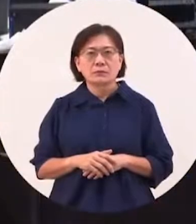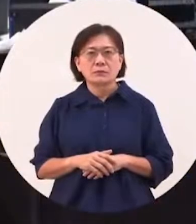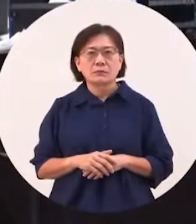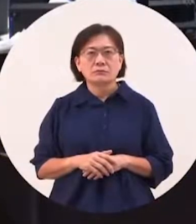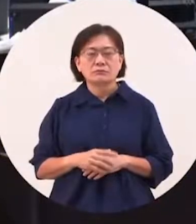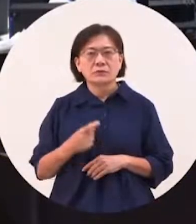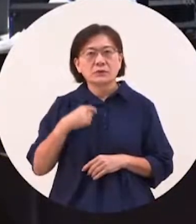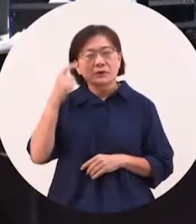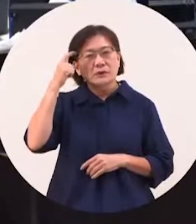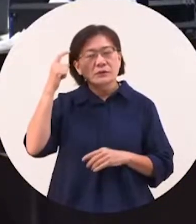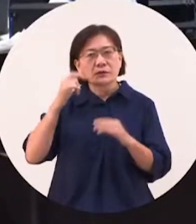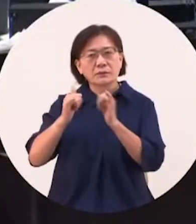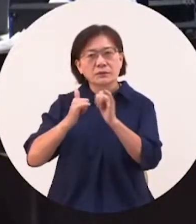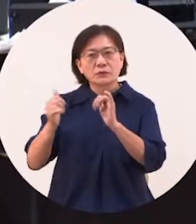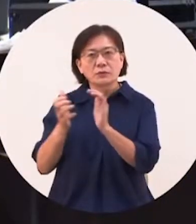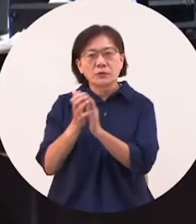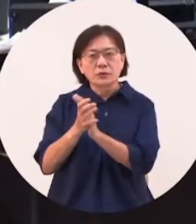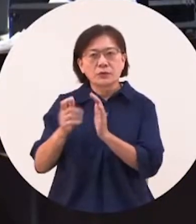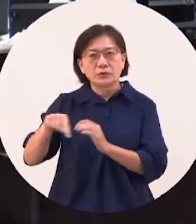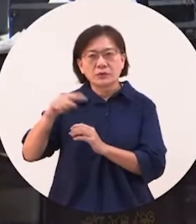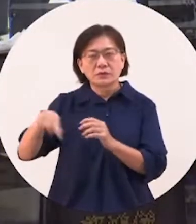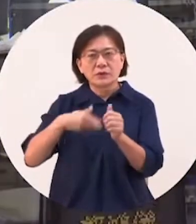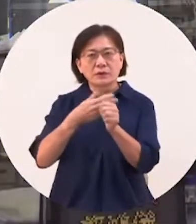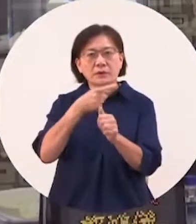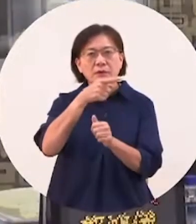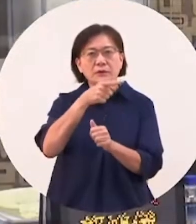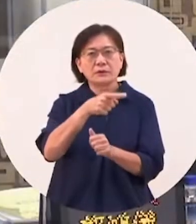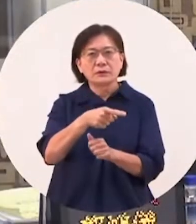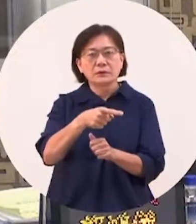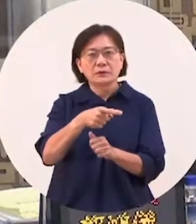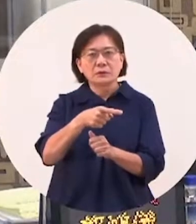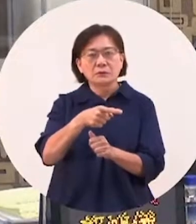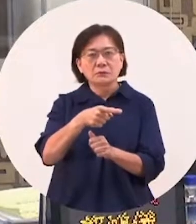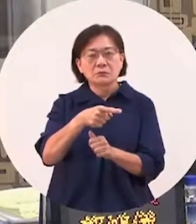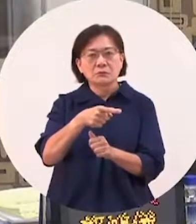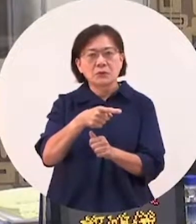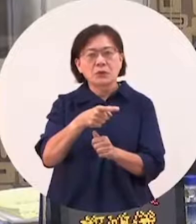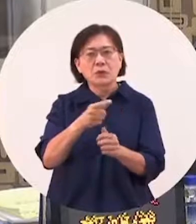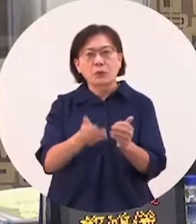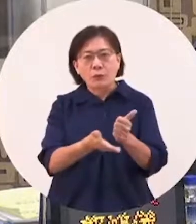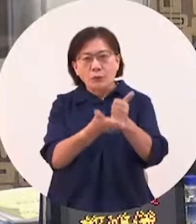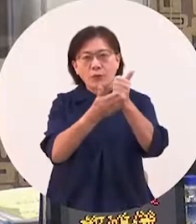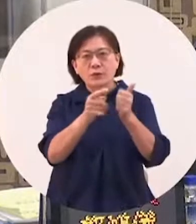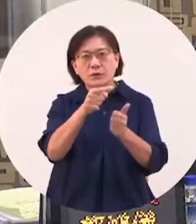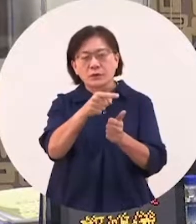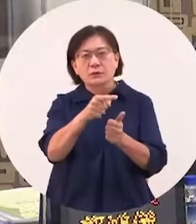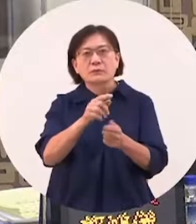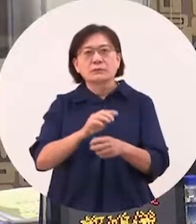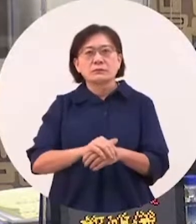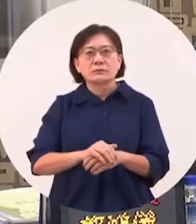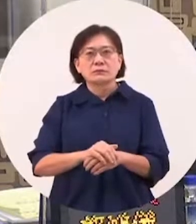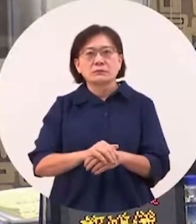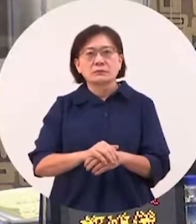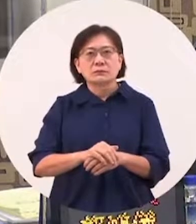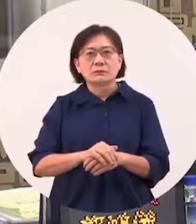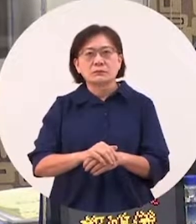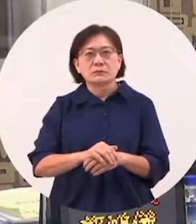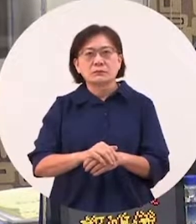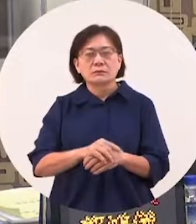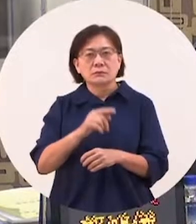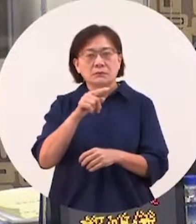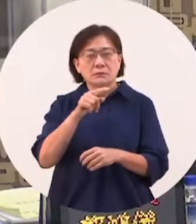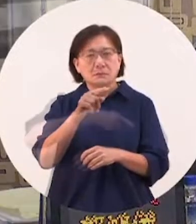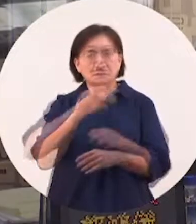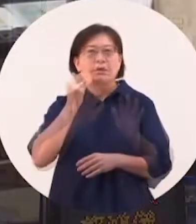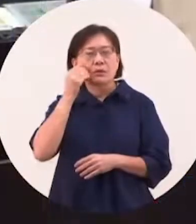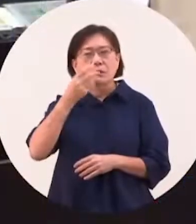觉市民朋友互你上济个迄个上好个待遇，所以你个团队吼问题真